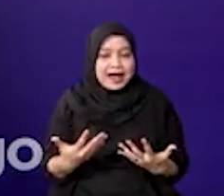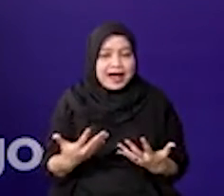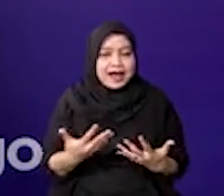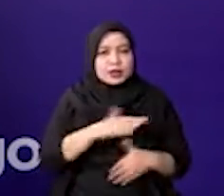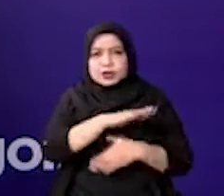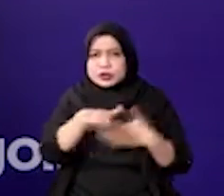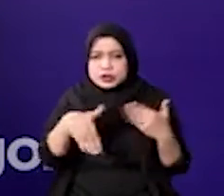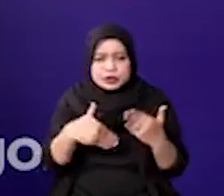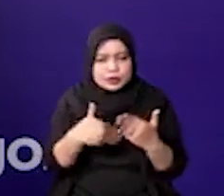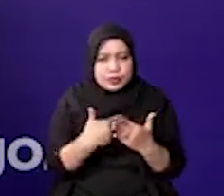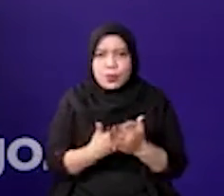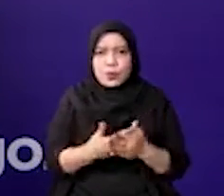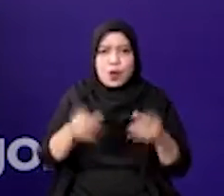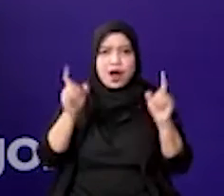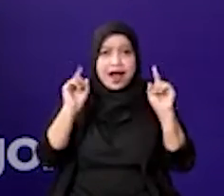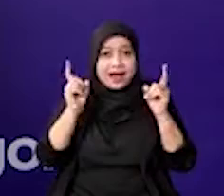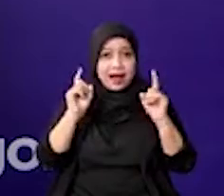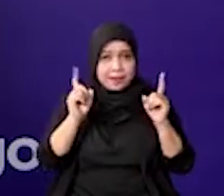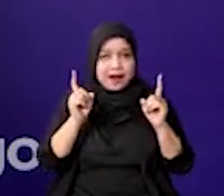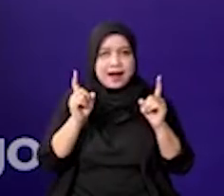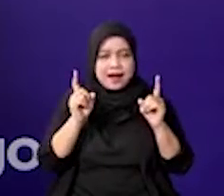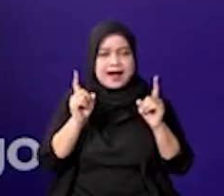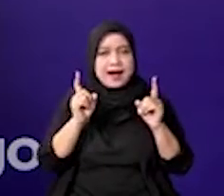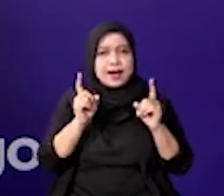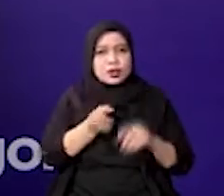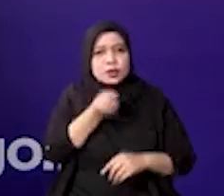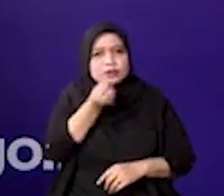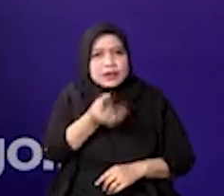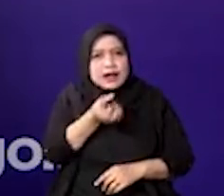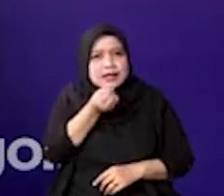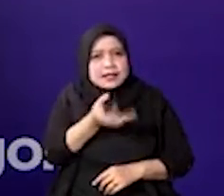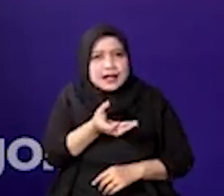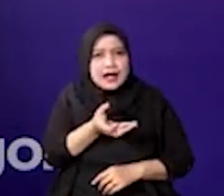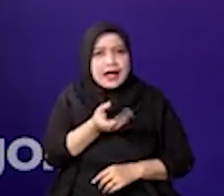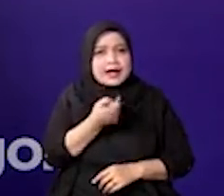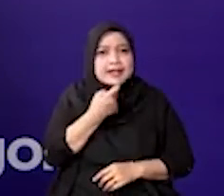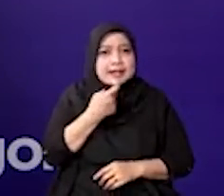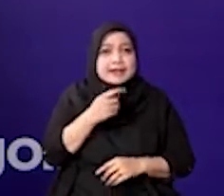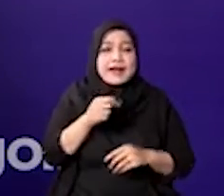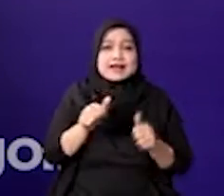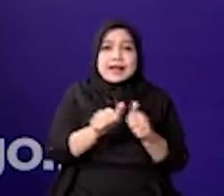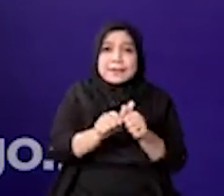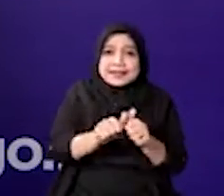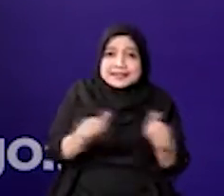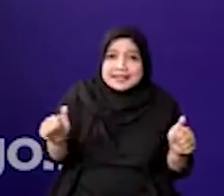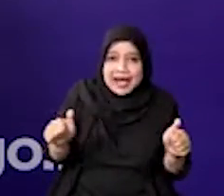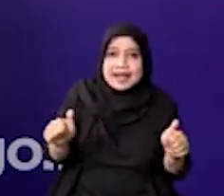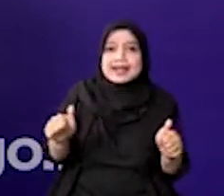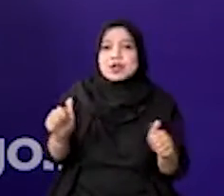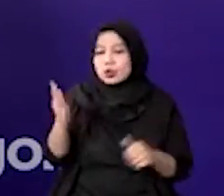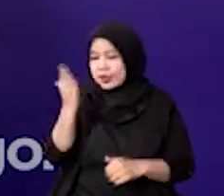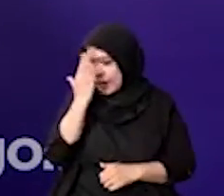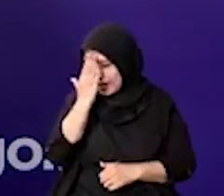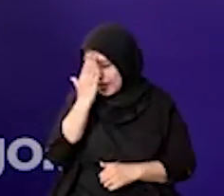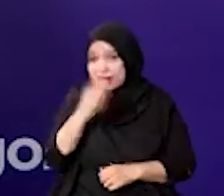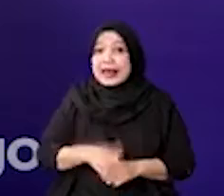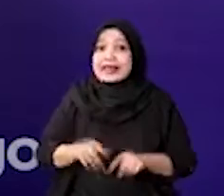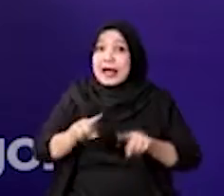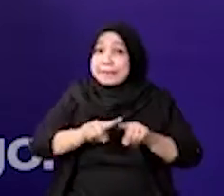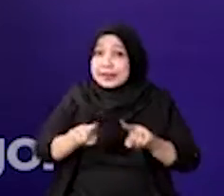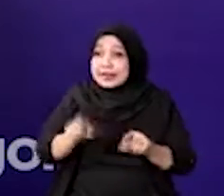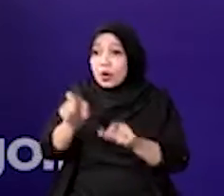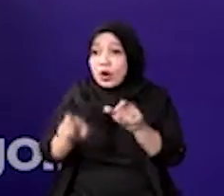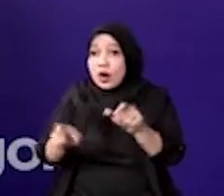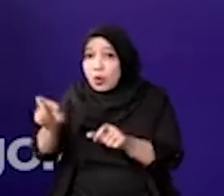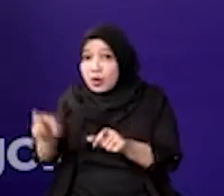menganjurkan tentang bagaimana kebersihan dalam beribadah tapi manusianya mau tidak umatnya